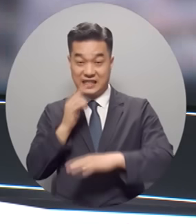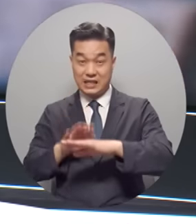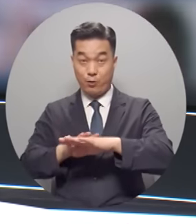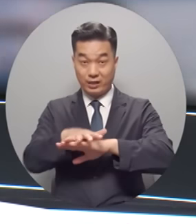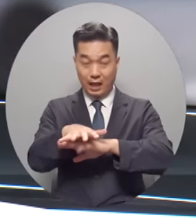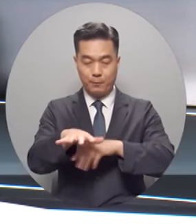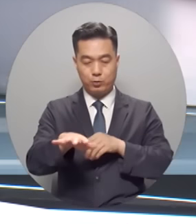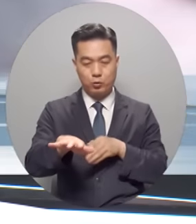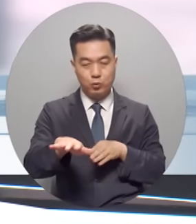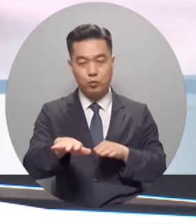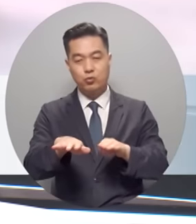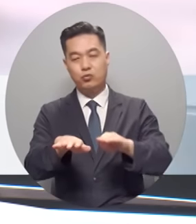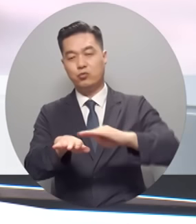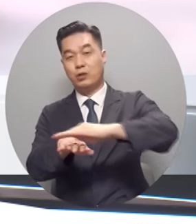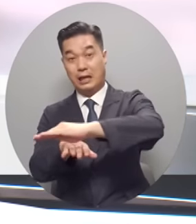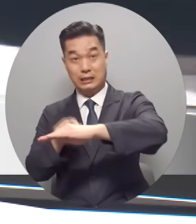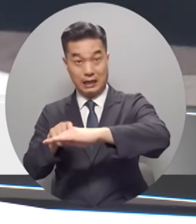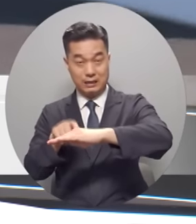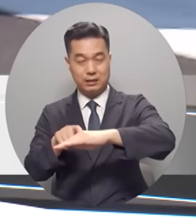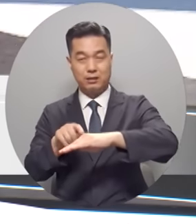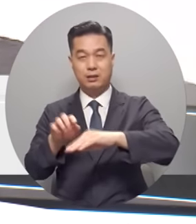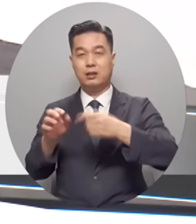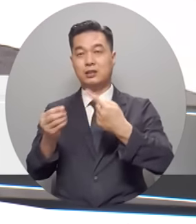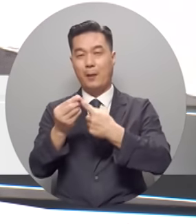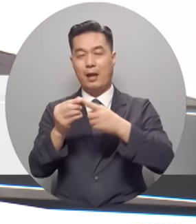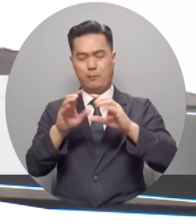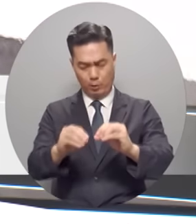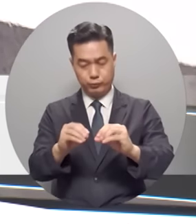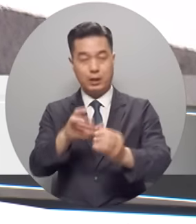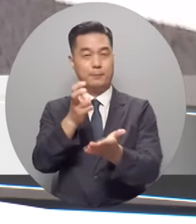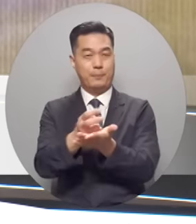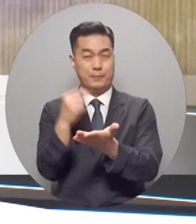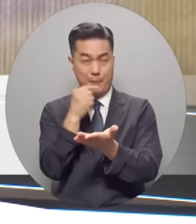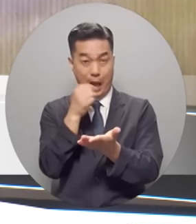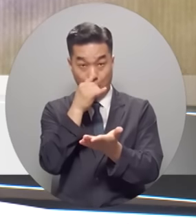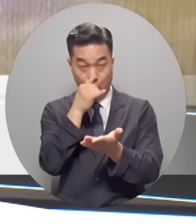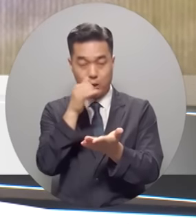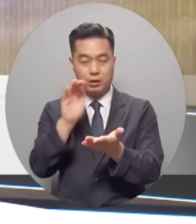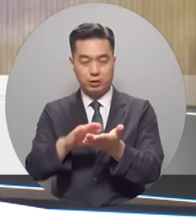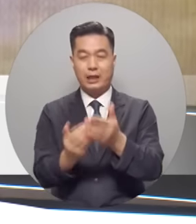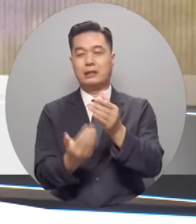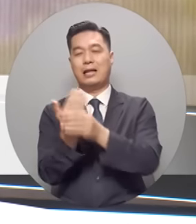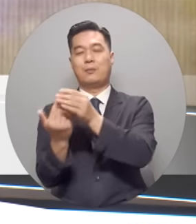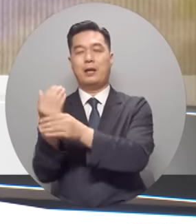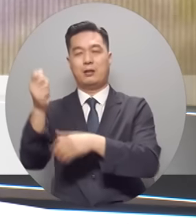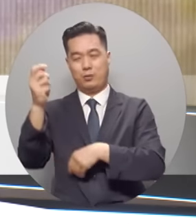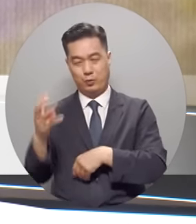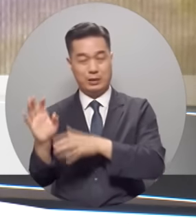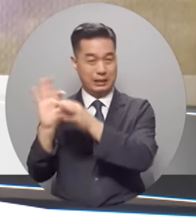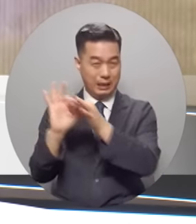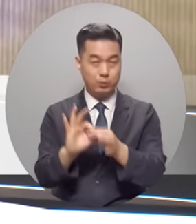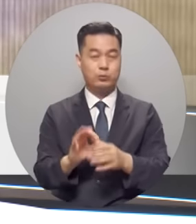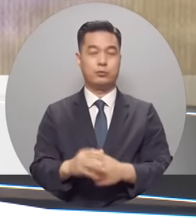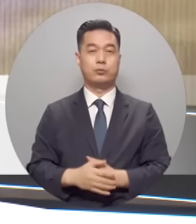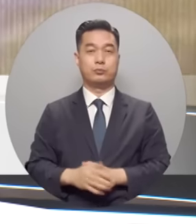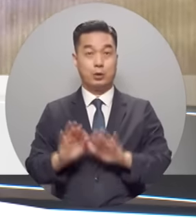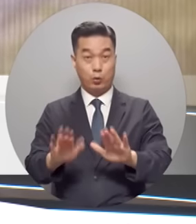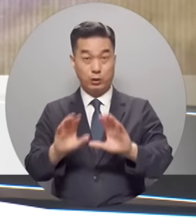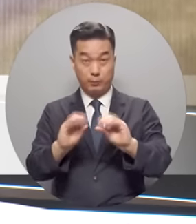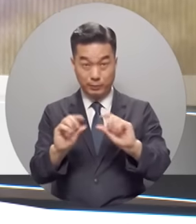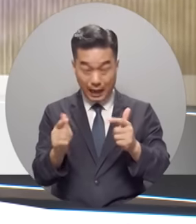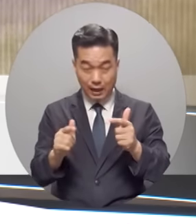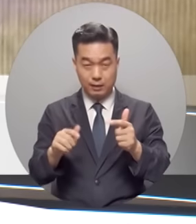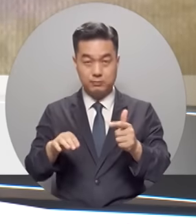횡단보도를 끼고 우회전할 땐 일단 멈추라고 규정이 강화됐지만 사고는 끊이지 않고 있는데요. 오늘도 멈추지